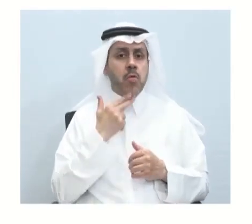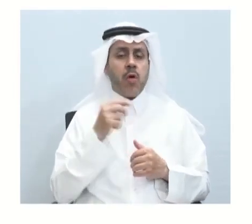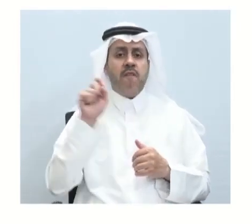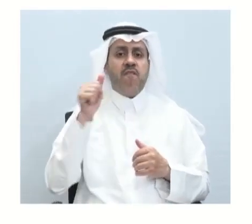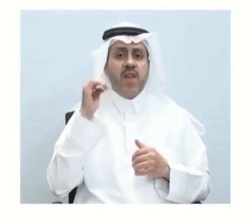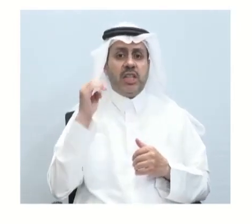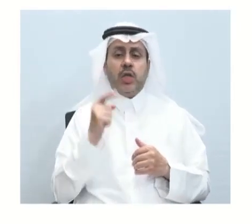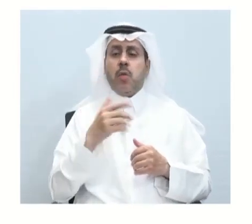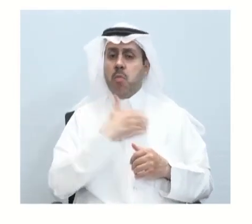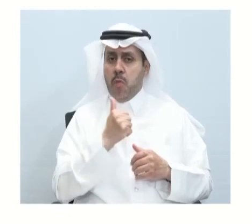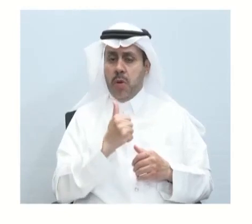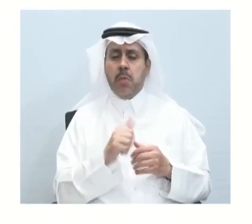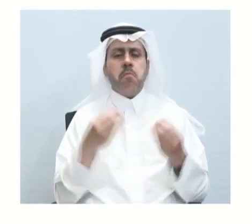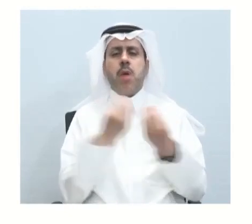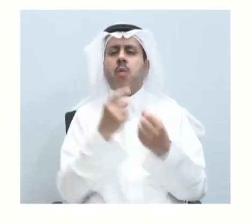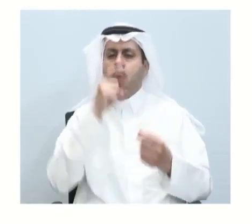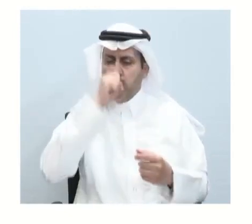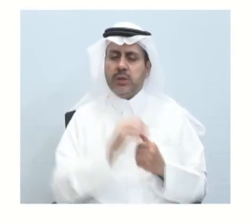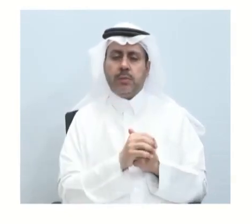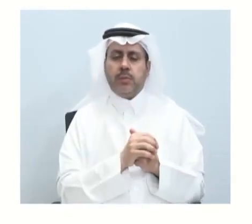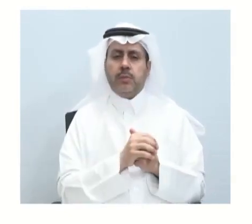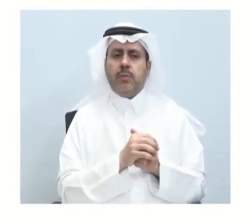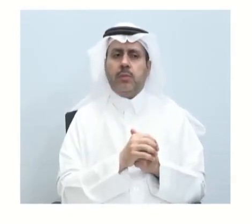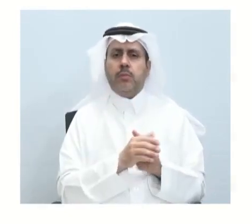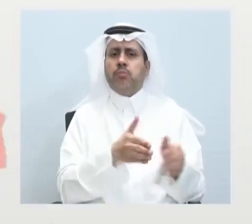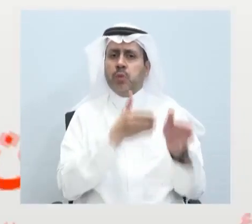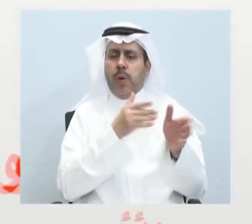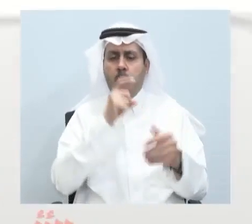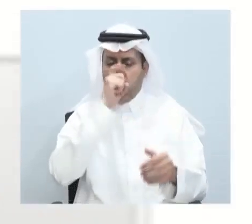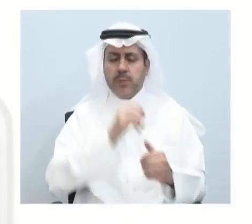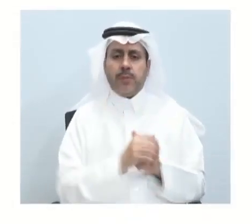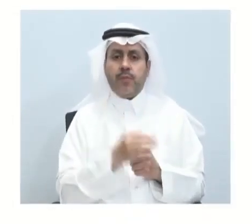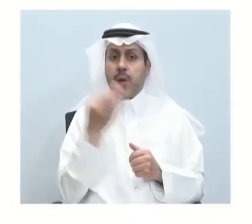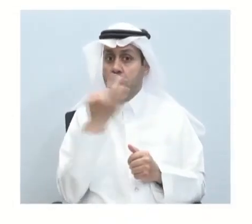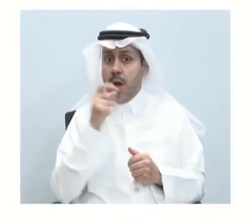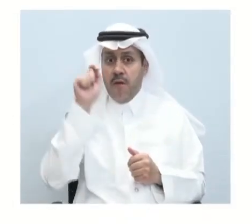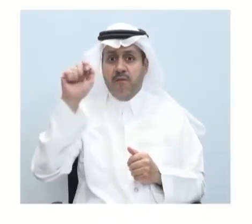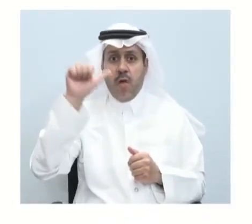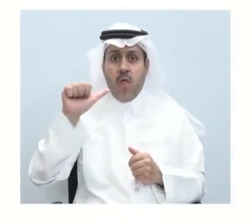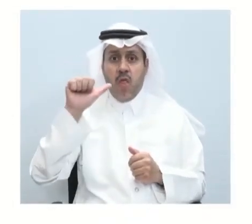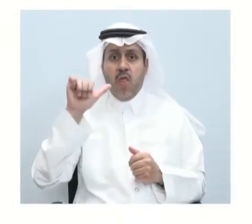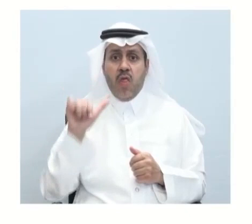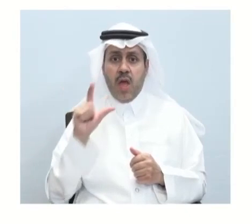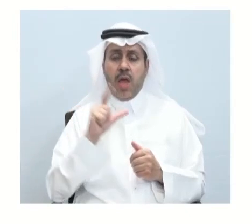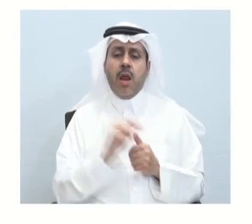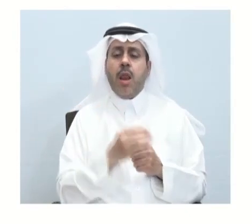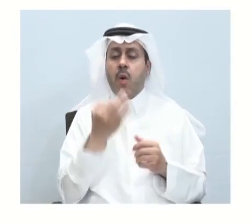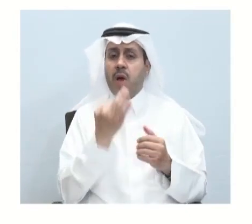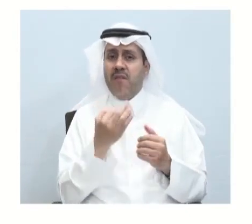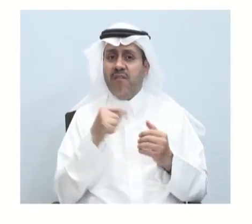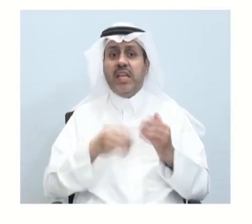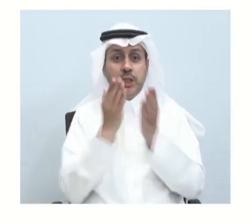يبطله ما شيء ولا ينقضه ما وقال الفضيل رحمه الله لو كان لي دعوه مستجابه لجعلتها